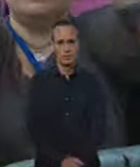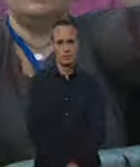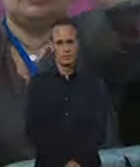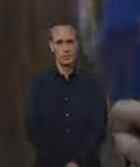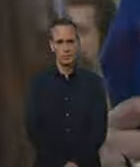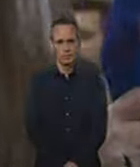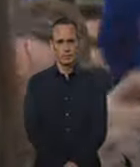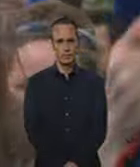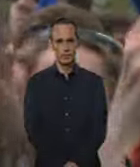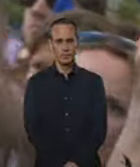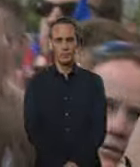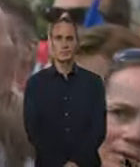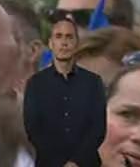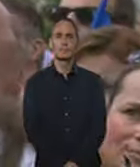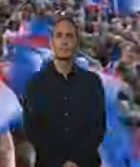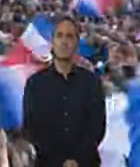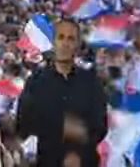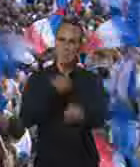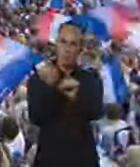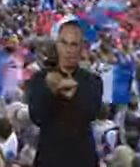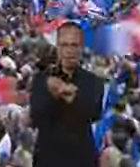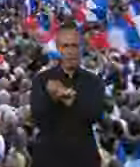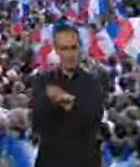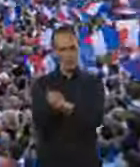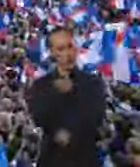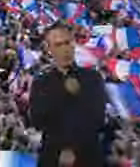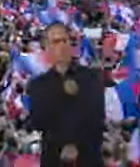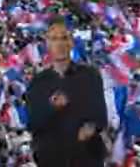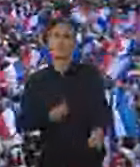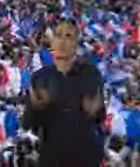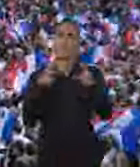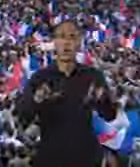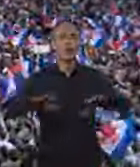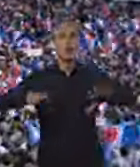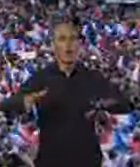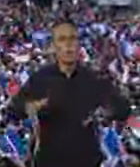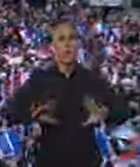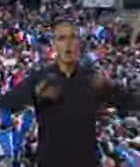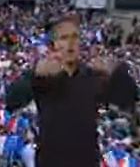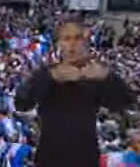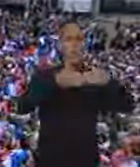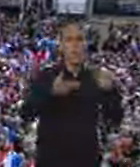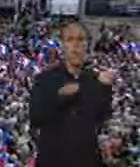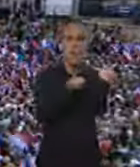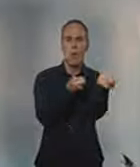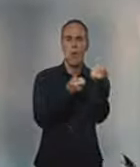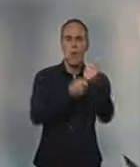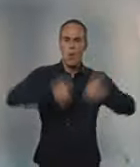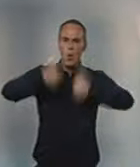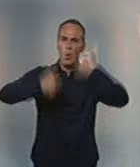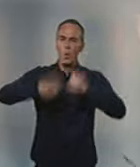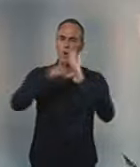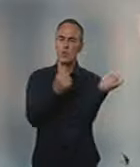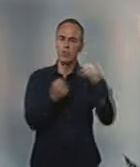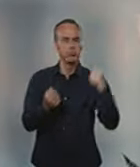chômage je ne veux pas que l'on abîme le travail par les dumpings les concurrences déloyales je